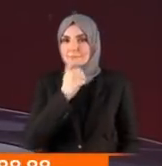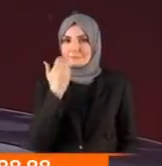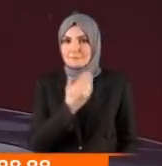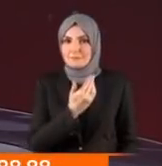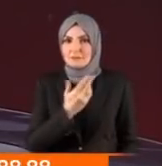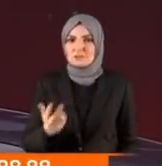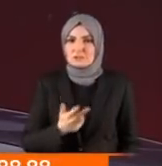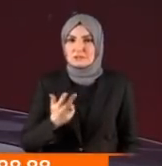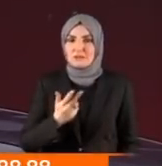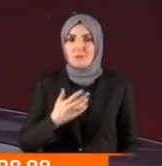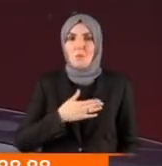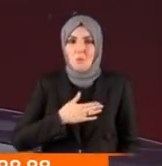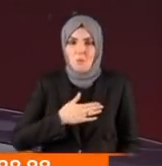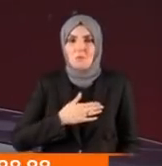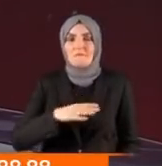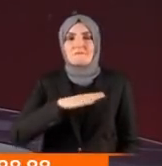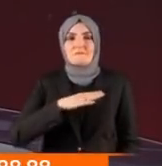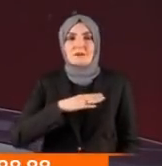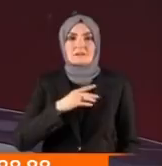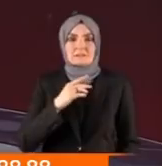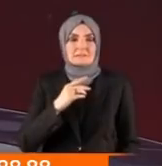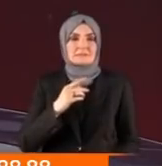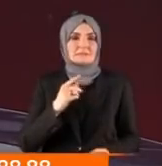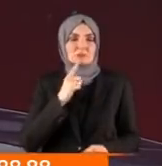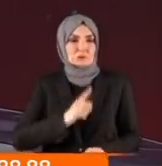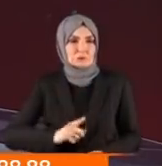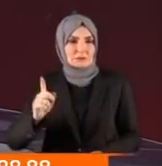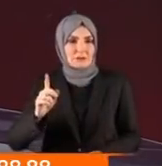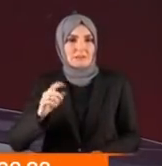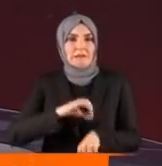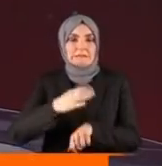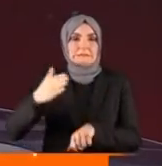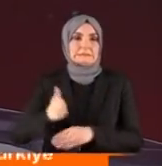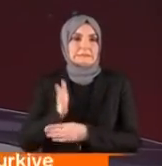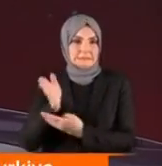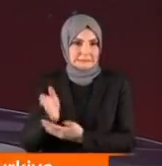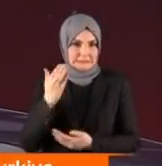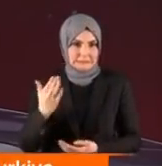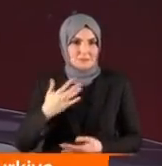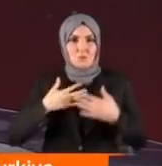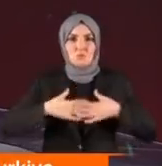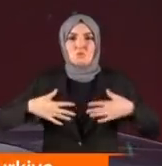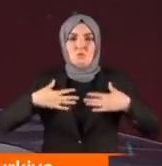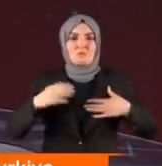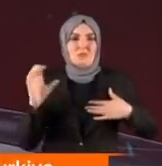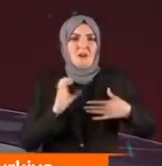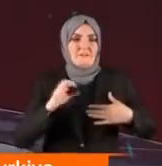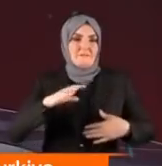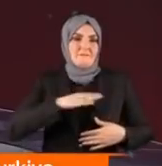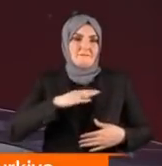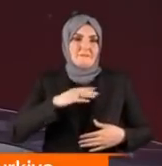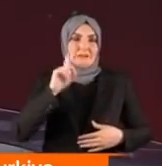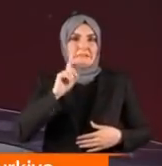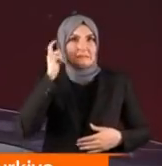şiddetli öksürük şikayetiyle hastaneye gitti göğsümde Ağrı da vardı ilk akla gelen daha iyi kullanabilirsin oldu testi